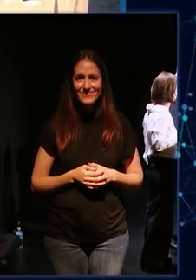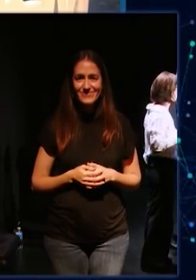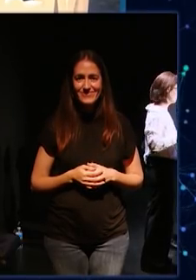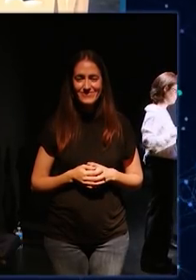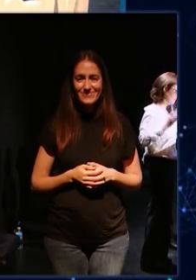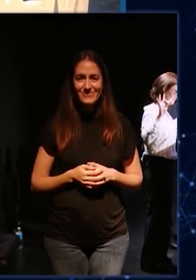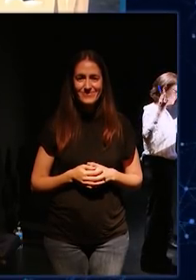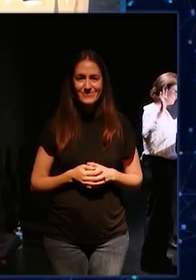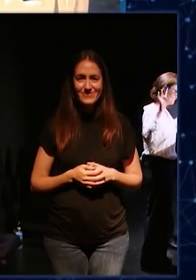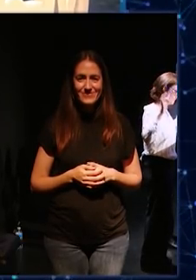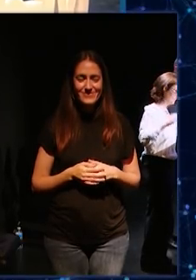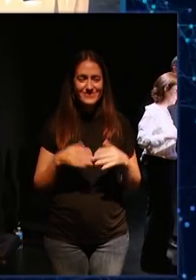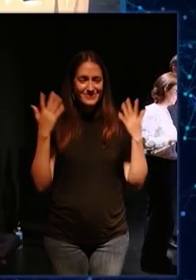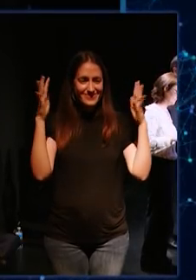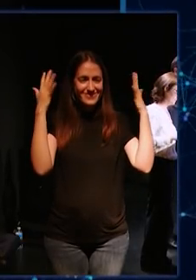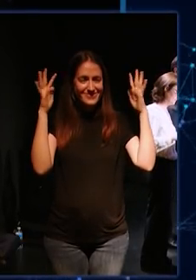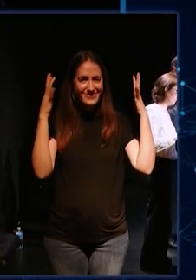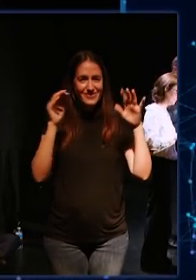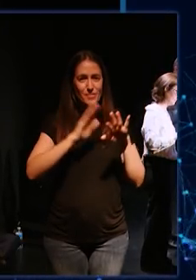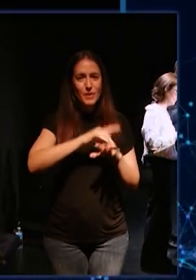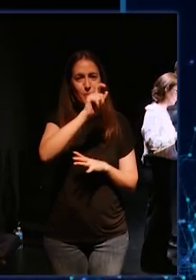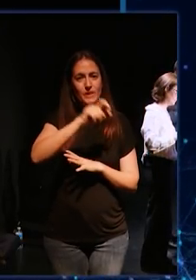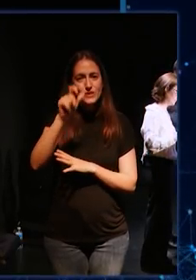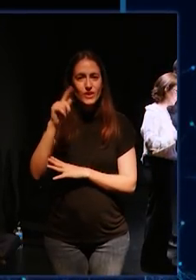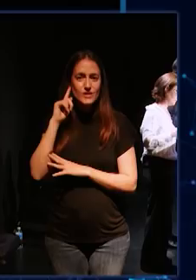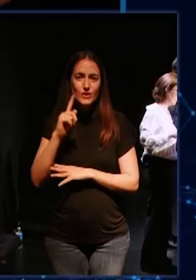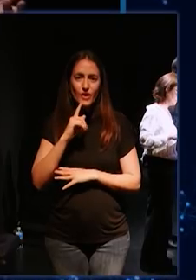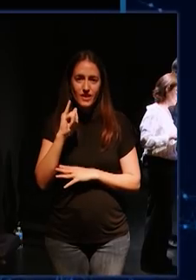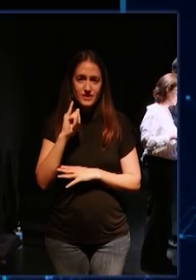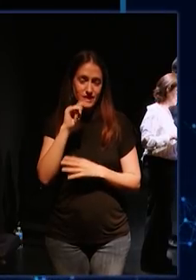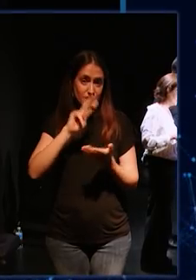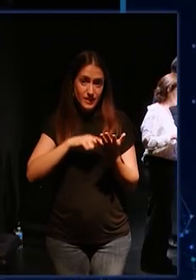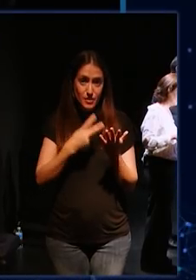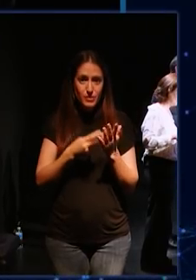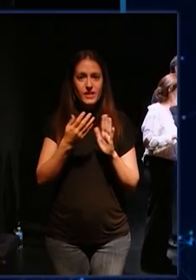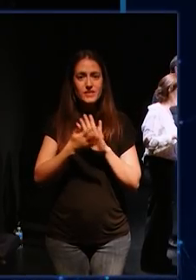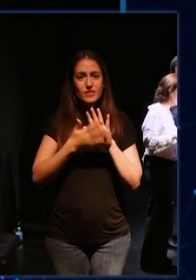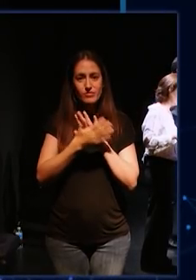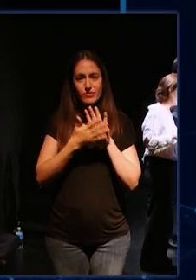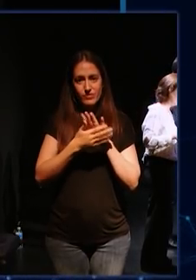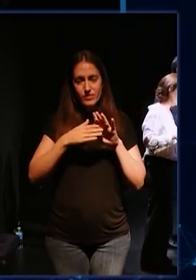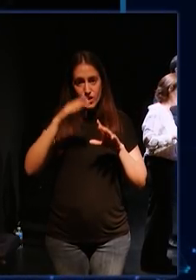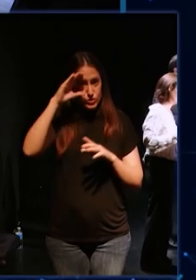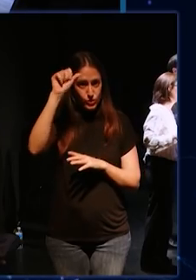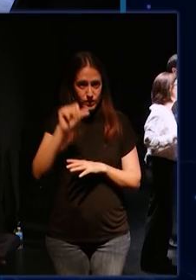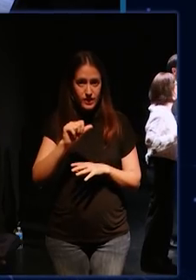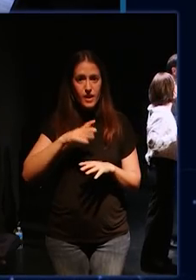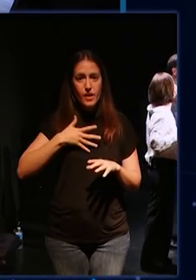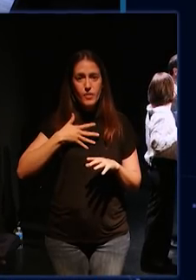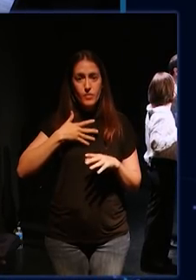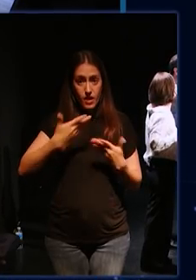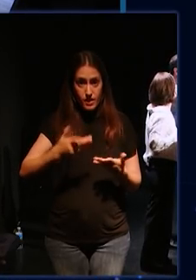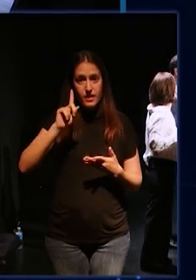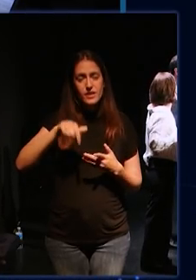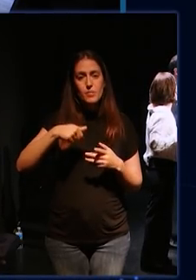L'aplaudiment amb signes per elles i per totes les persones que gràcies a elles doncs, hauran pogut seguir aquest debat i el podran veure. També